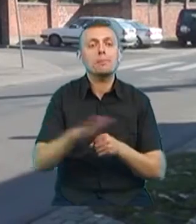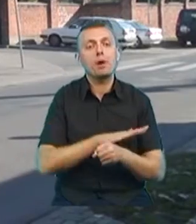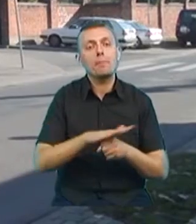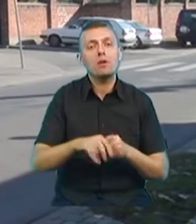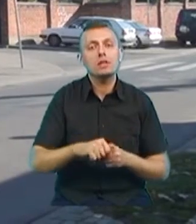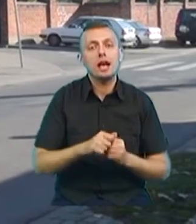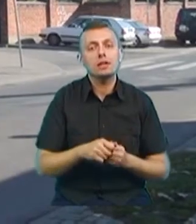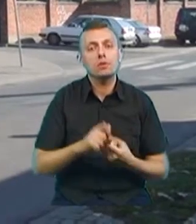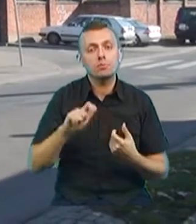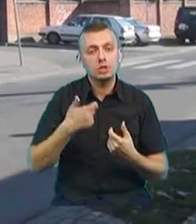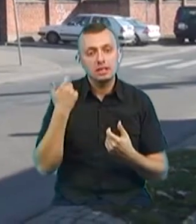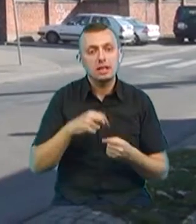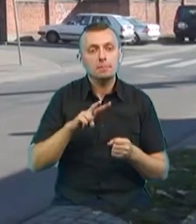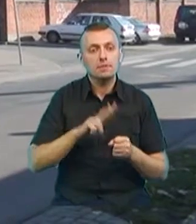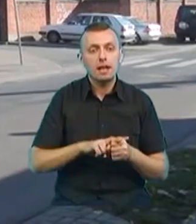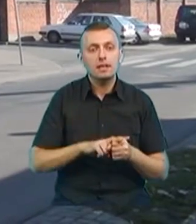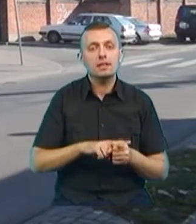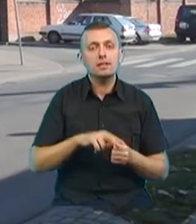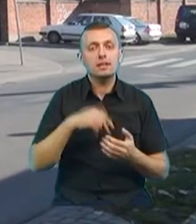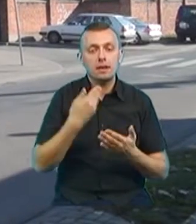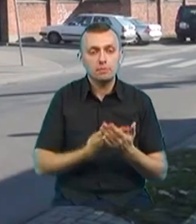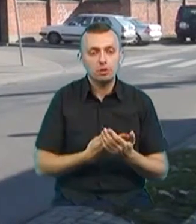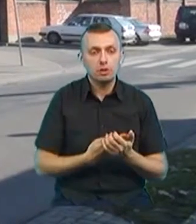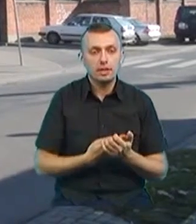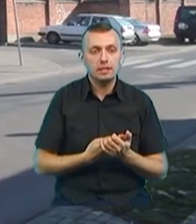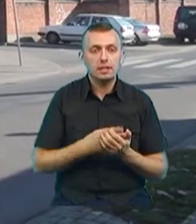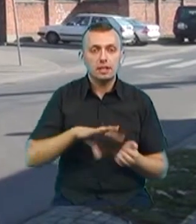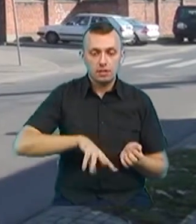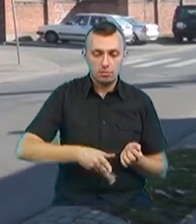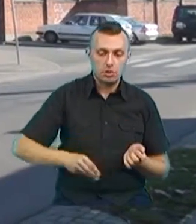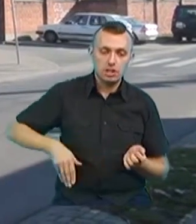osoby, które popełniają przestępstwa kryminalne, czyli na przykład